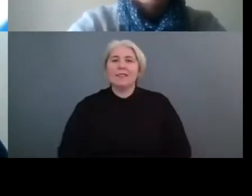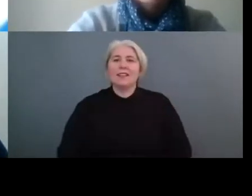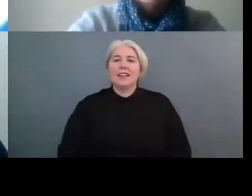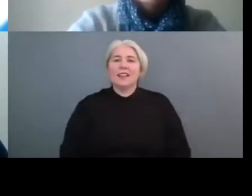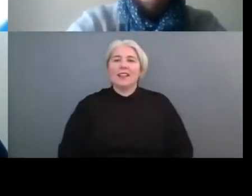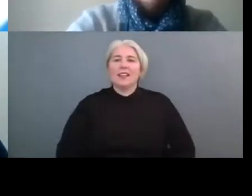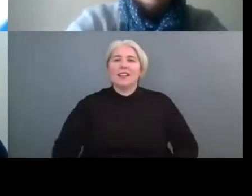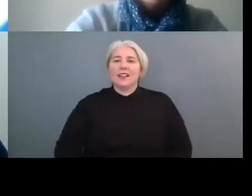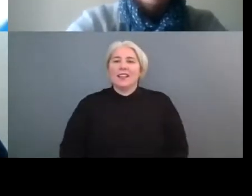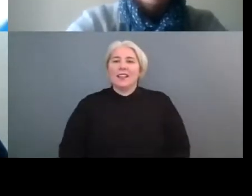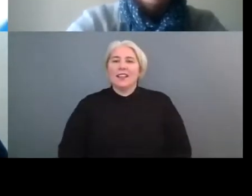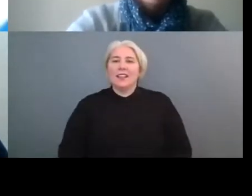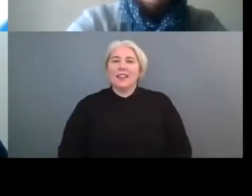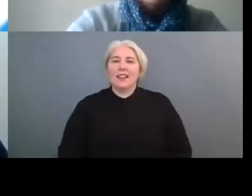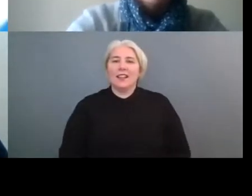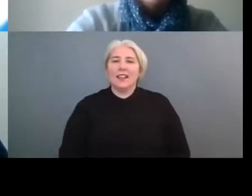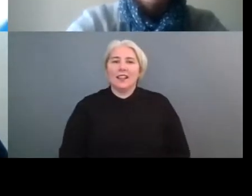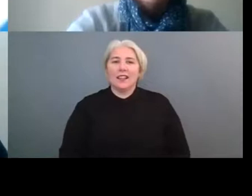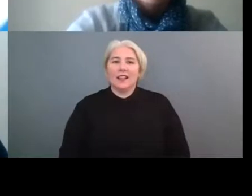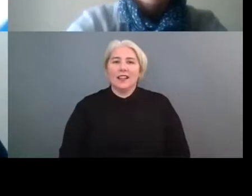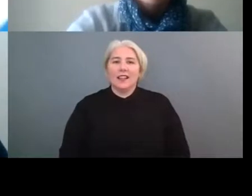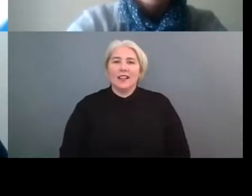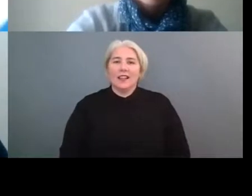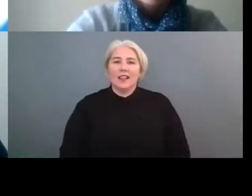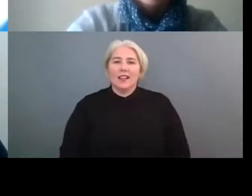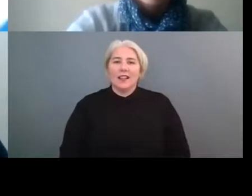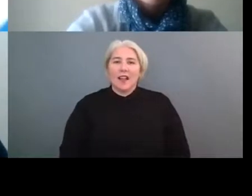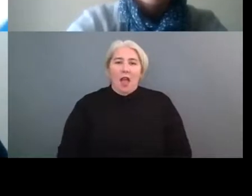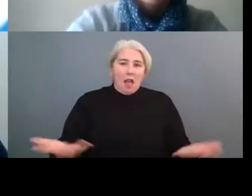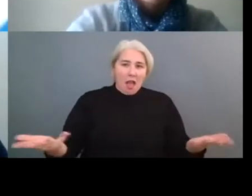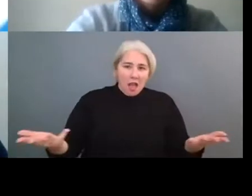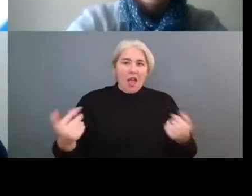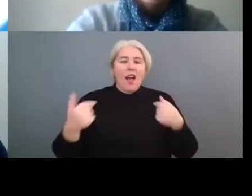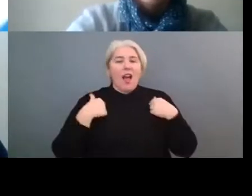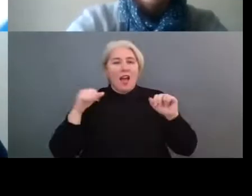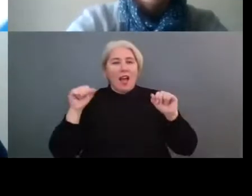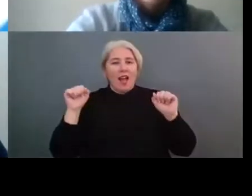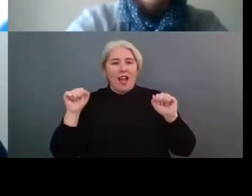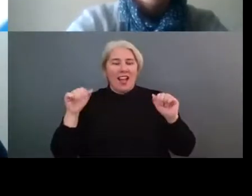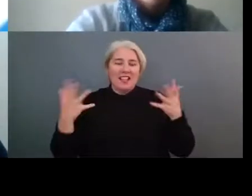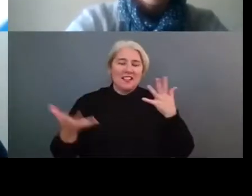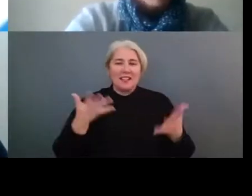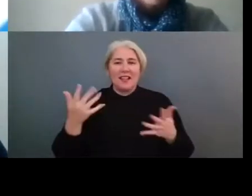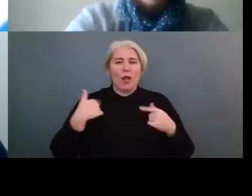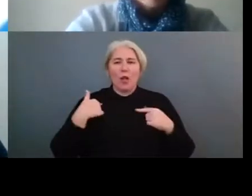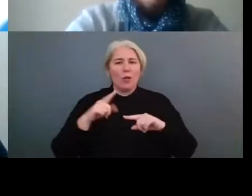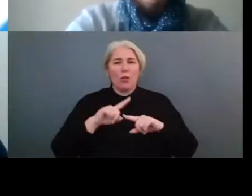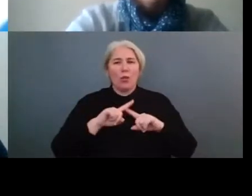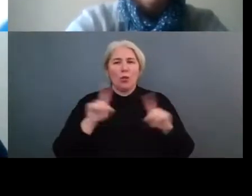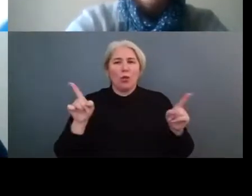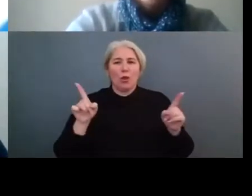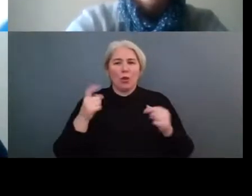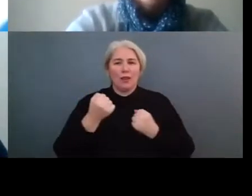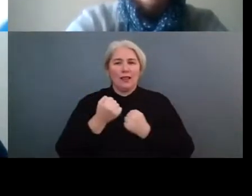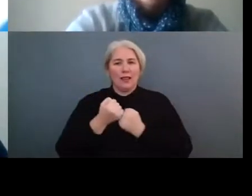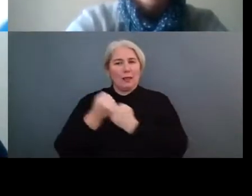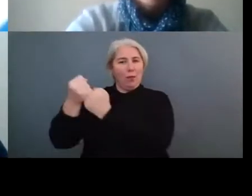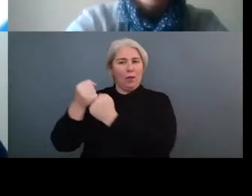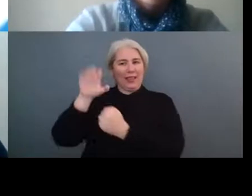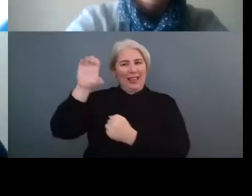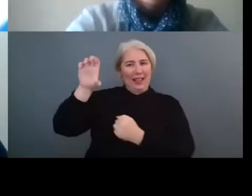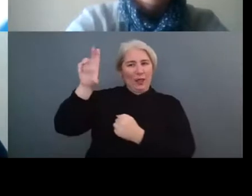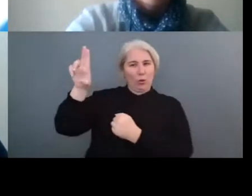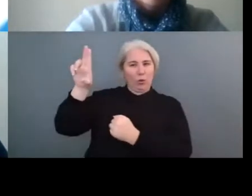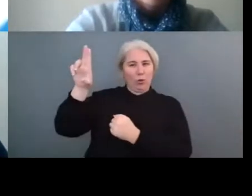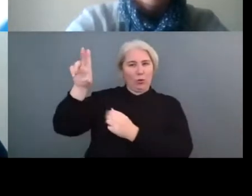Alors. Déjà, on ne soutient pas en propre un projet européen. On a pas mal de projets